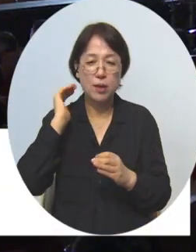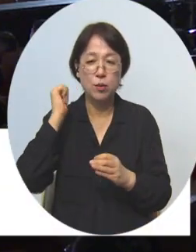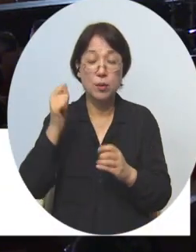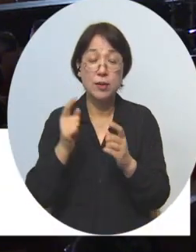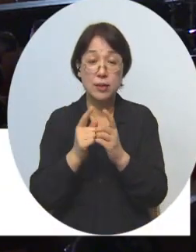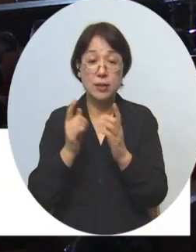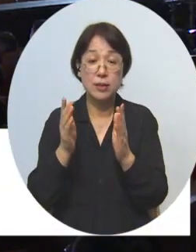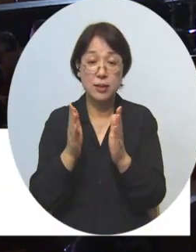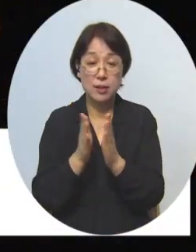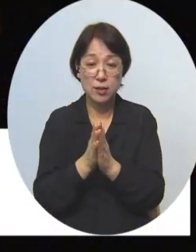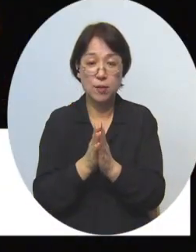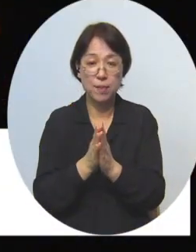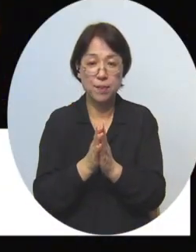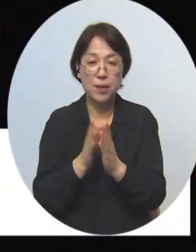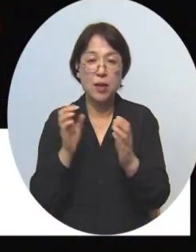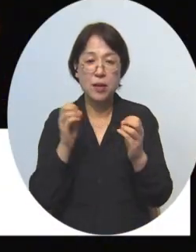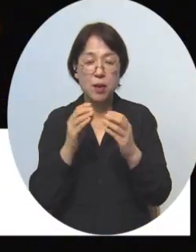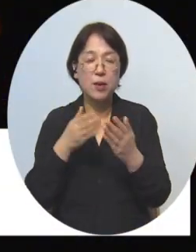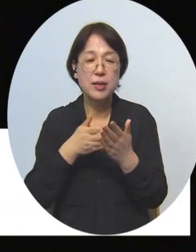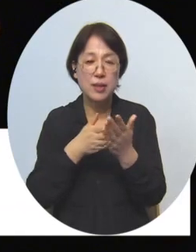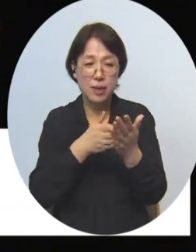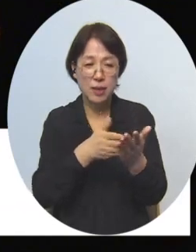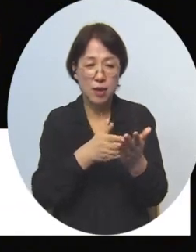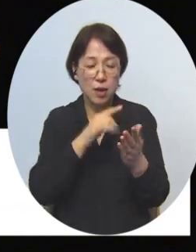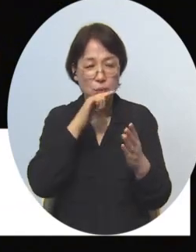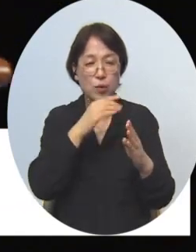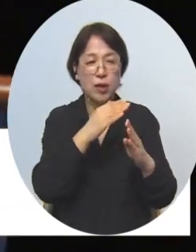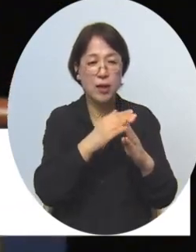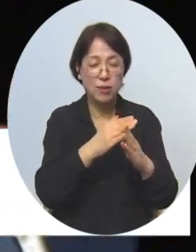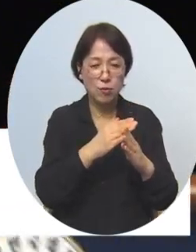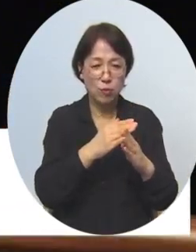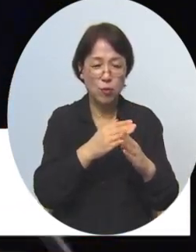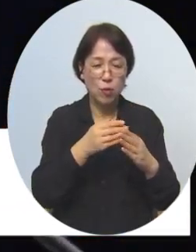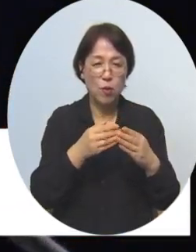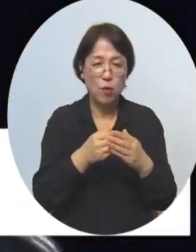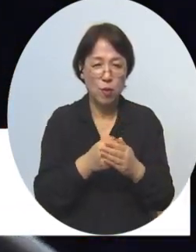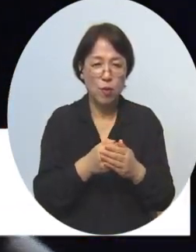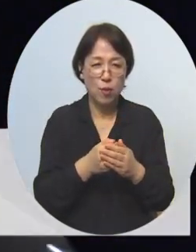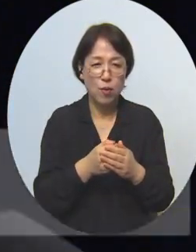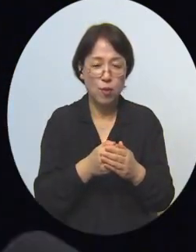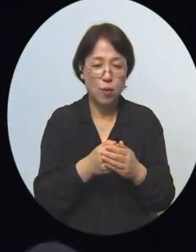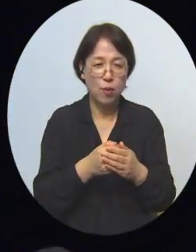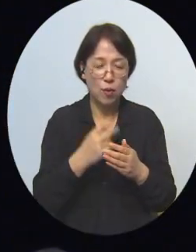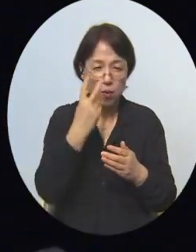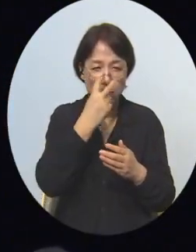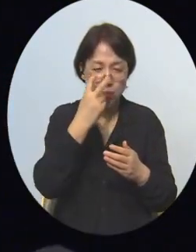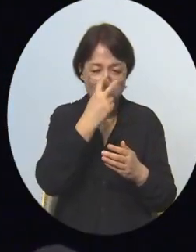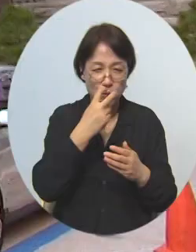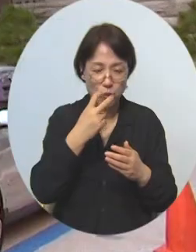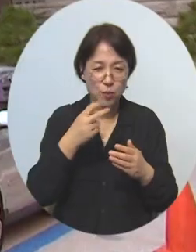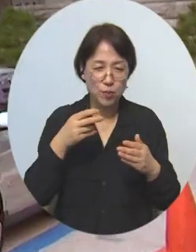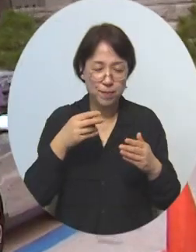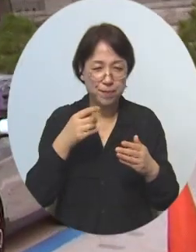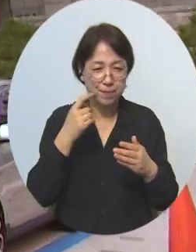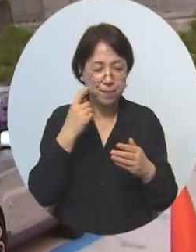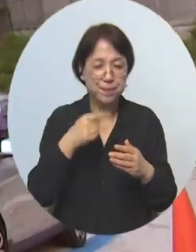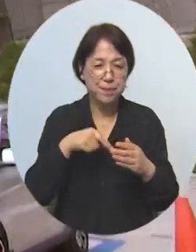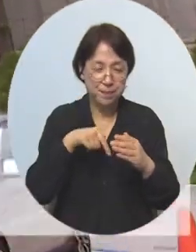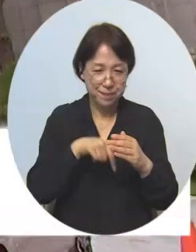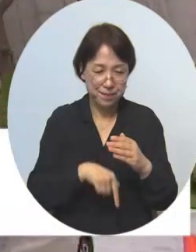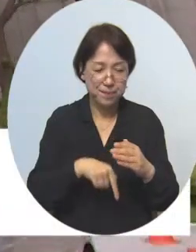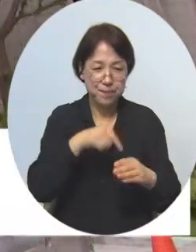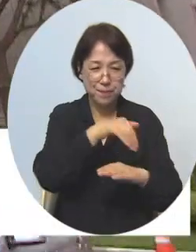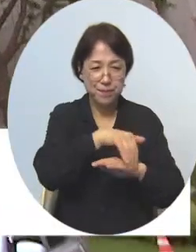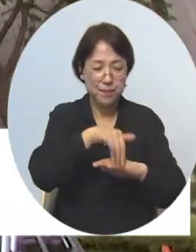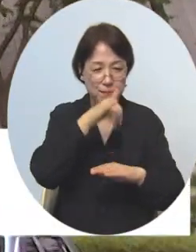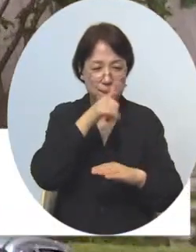조건이 없는 실무급 대화를 제안한 만큼 북한도 신중하게 검토할 필요가 있다고 밝혔습니다. 북한의 이 같은